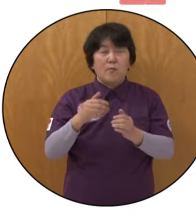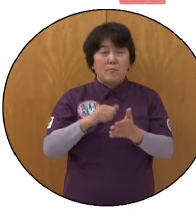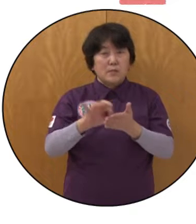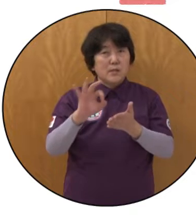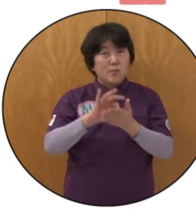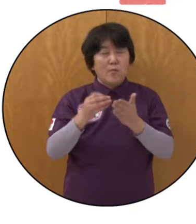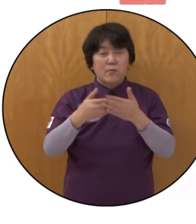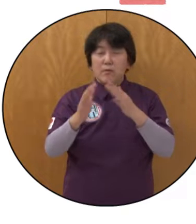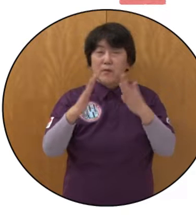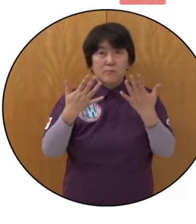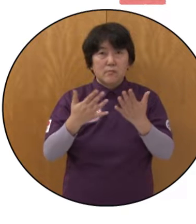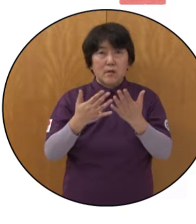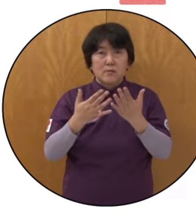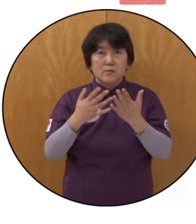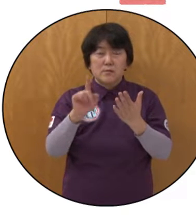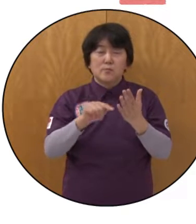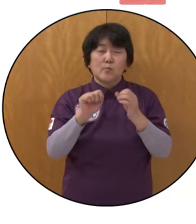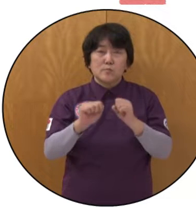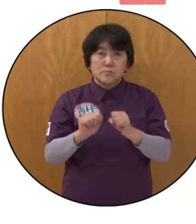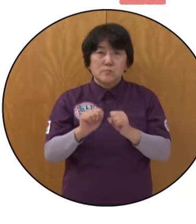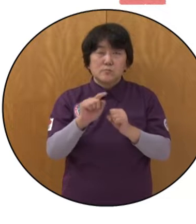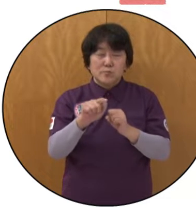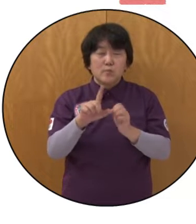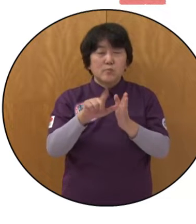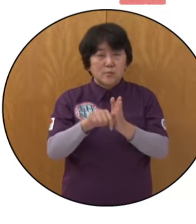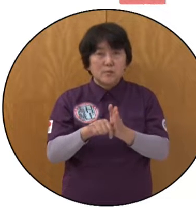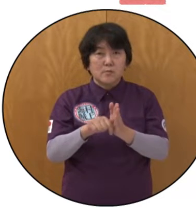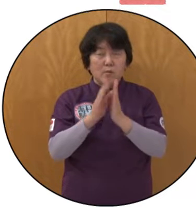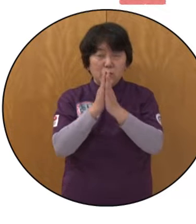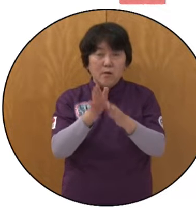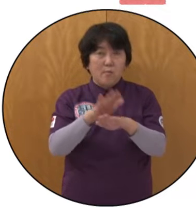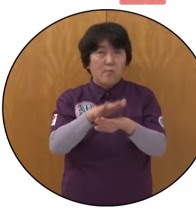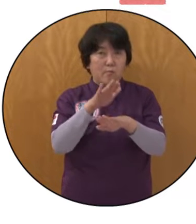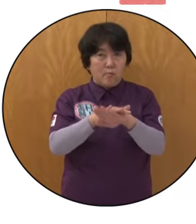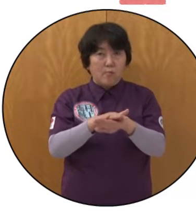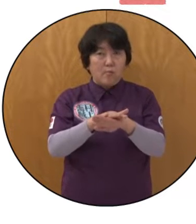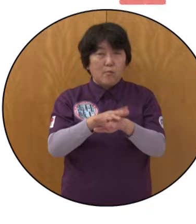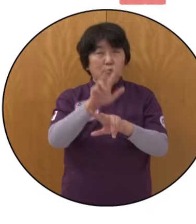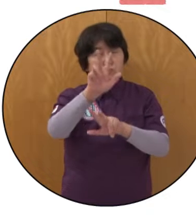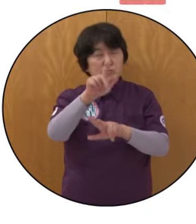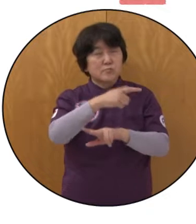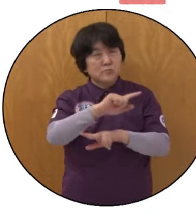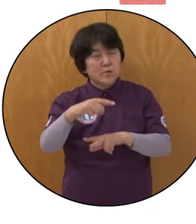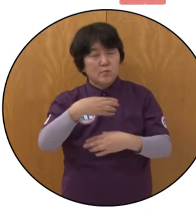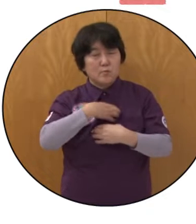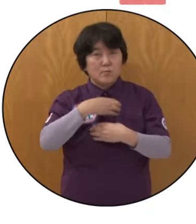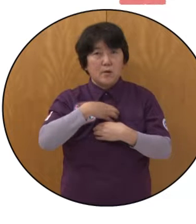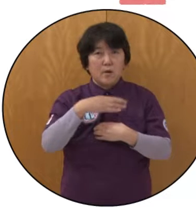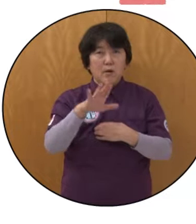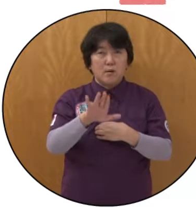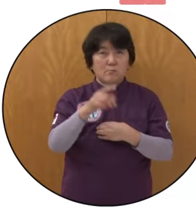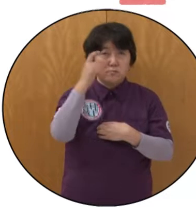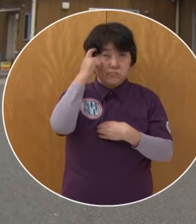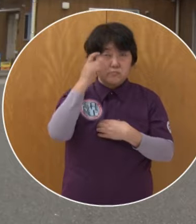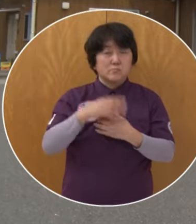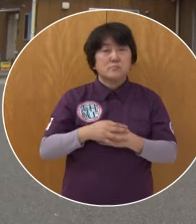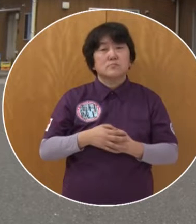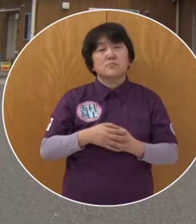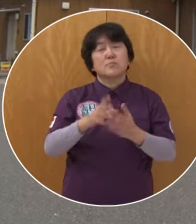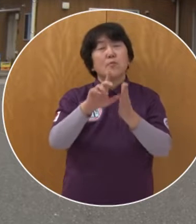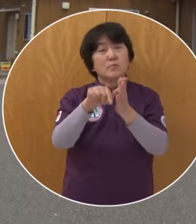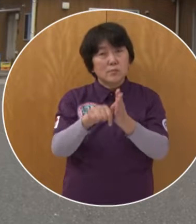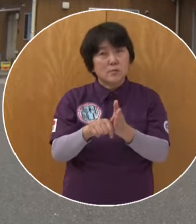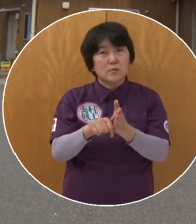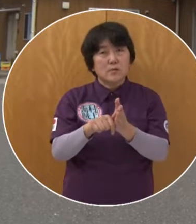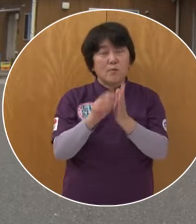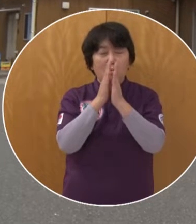ない人はどんな理由で子どもを預けていいのか、またルールなどわからないことや不安もあるかと思います。そこで今